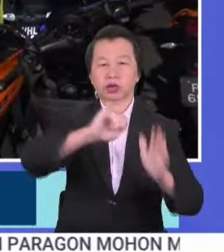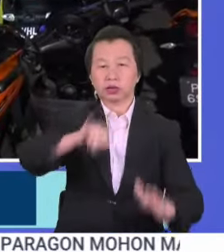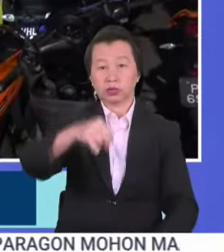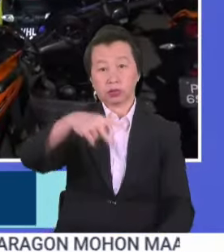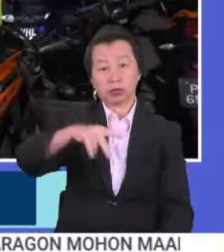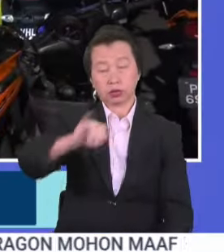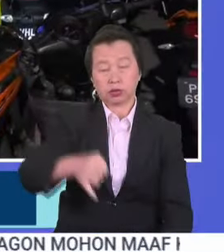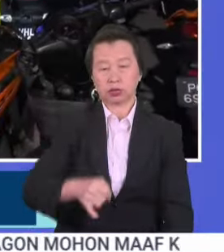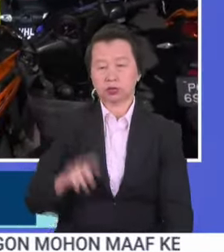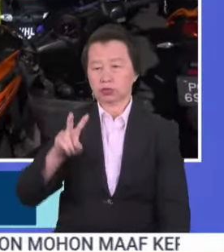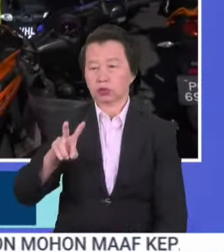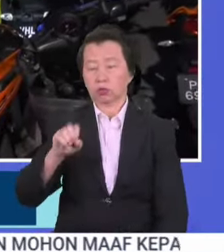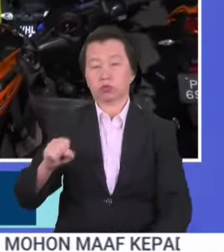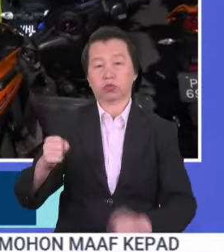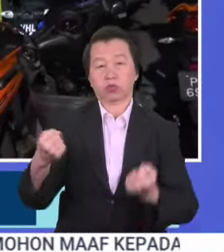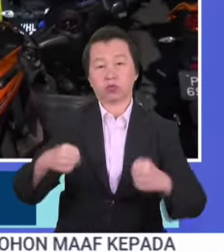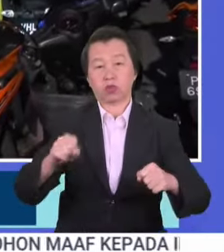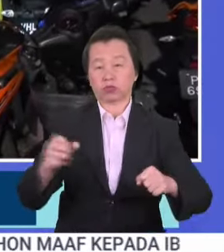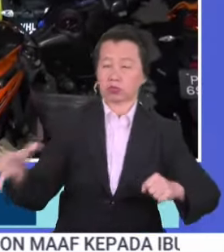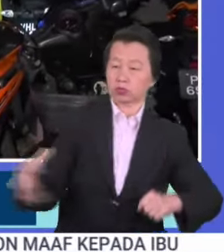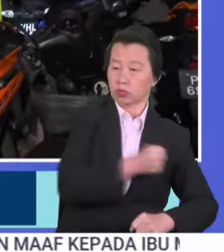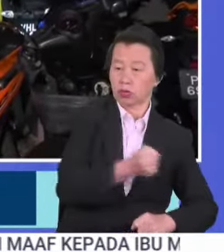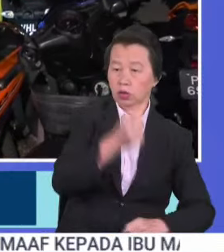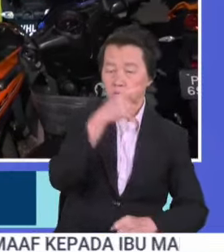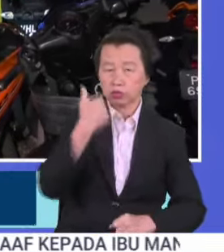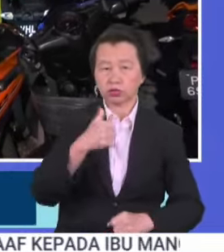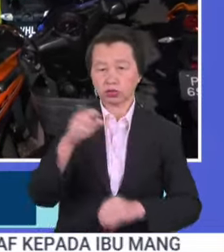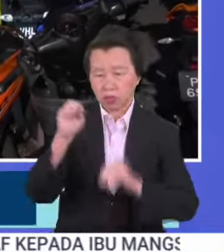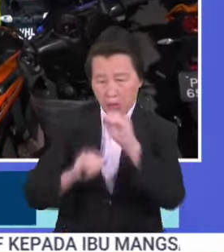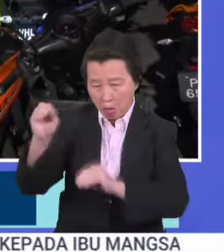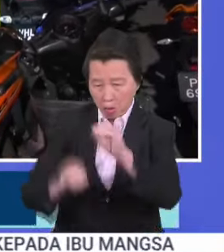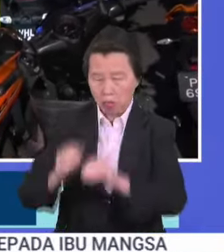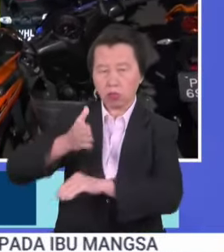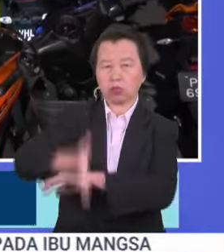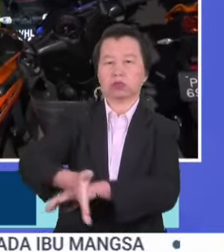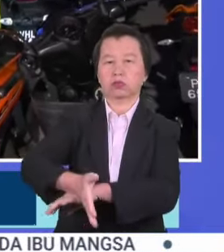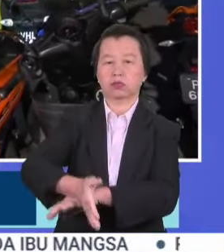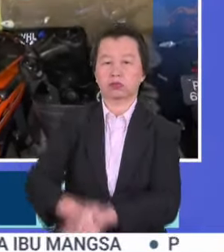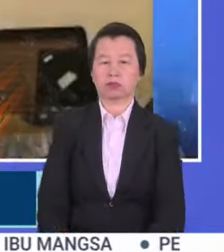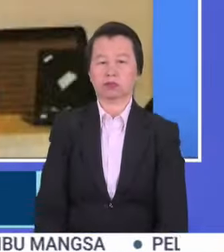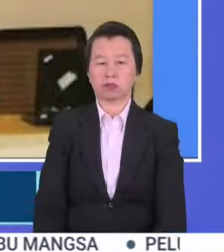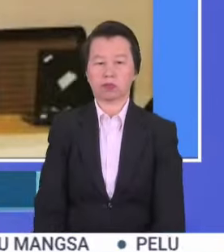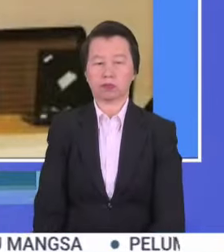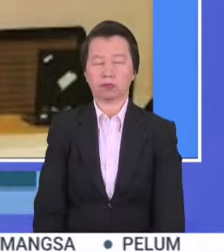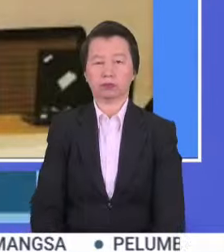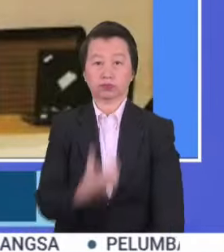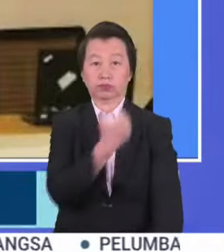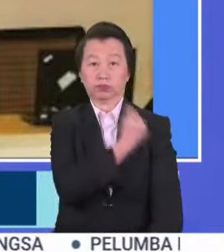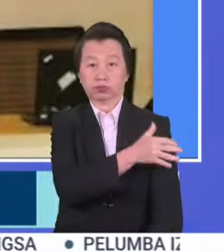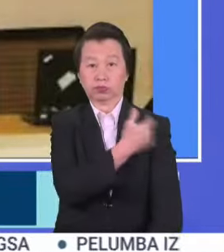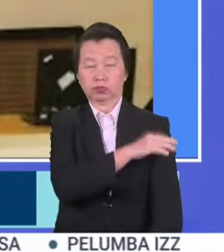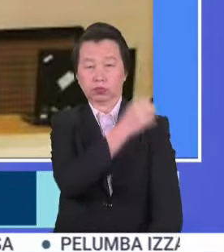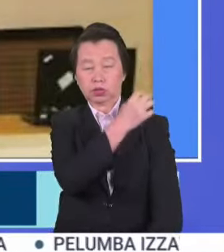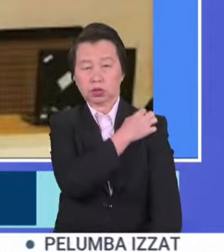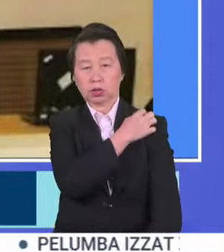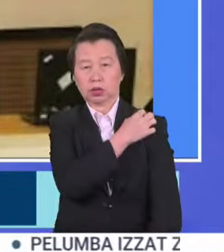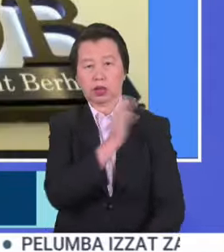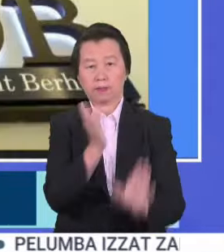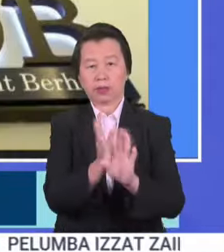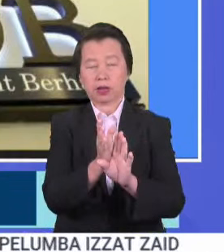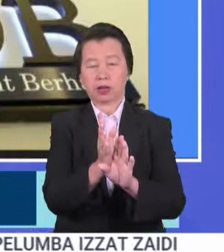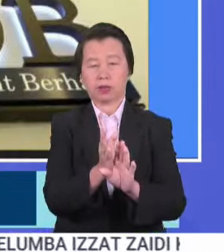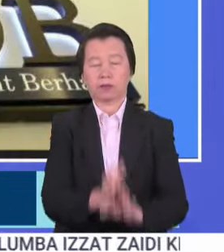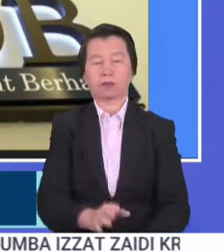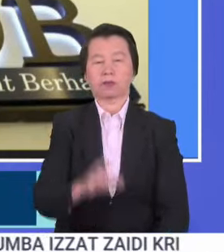Sebanyak 20 motosikal turut disita akibat modifikasi keterlaluan. Bekas pegawai bank Goldman